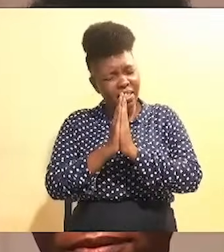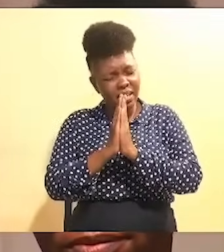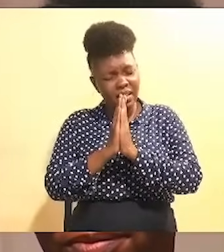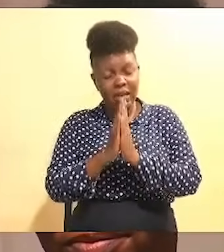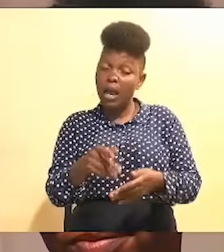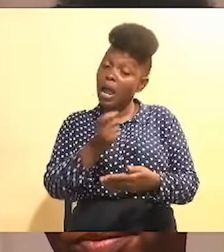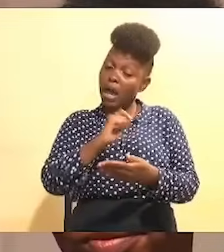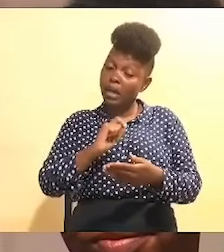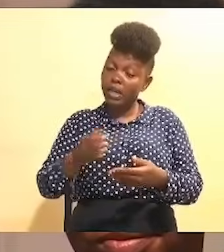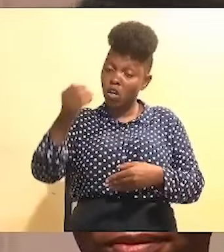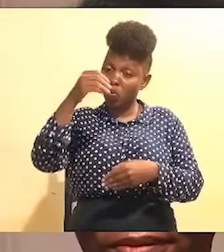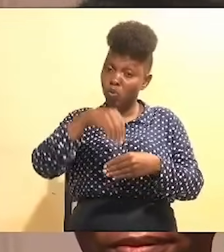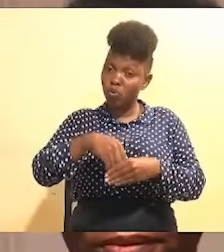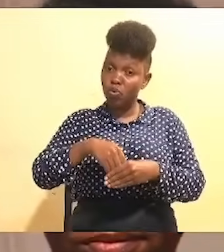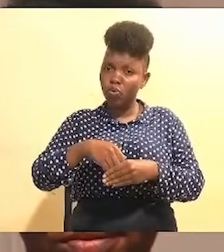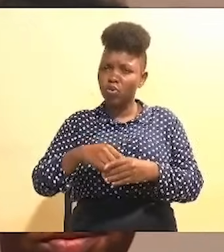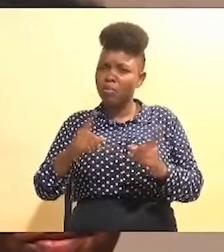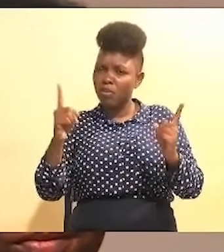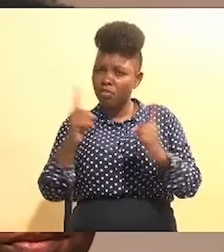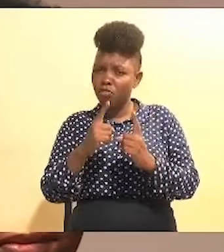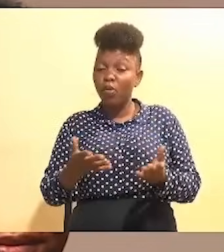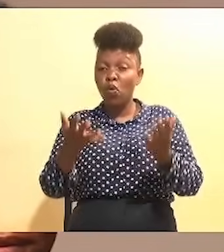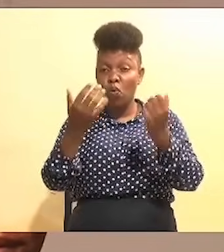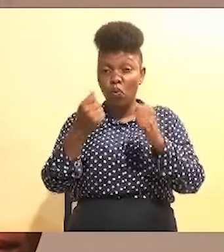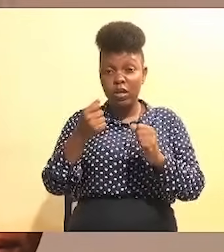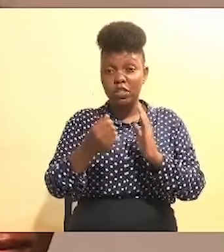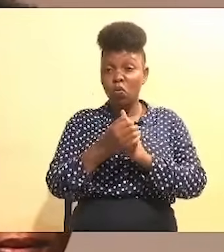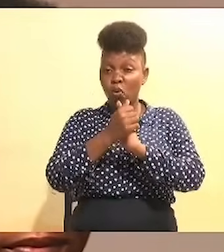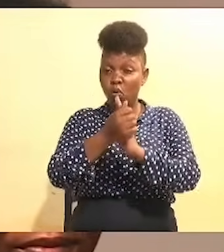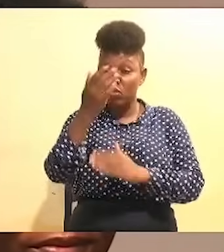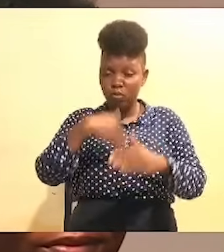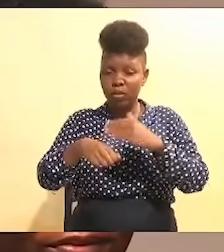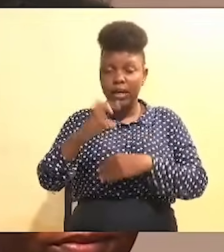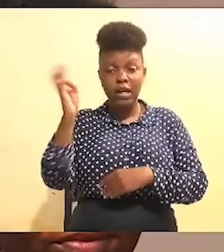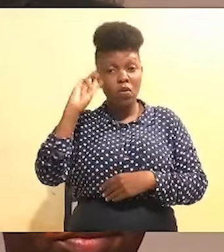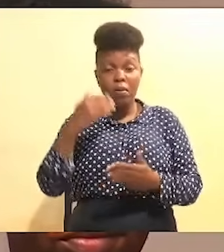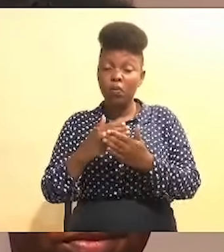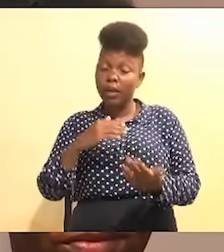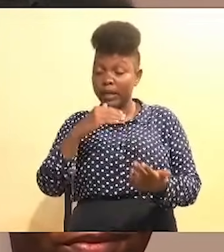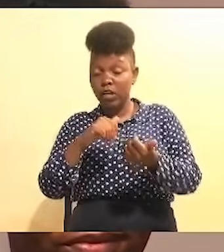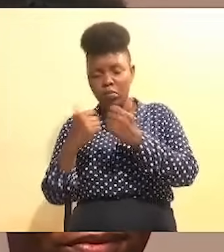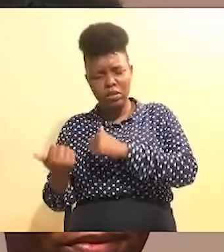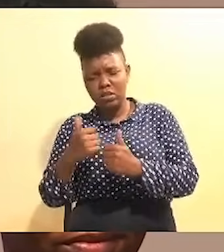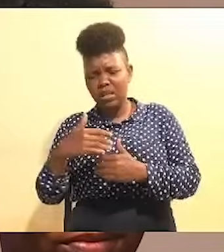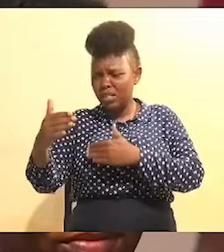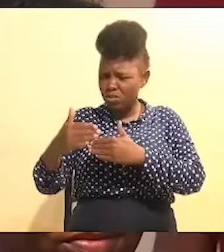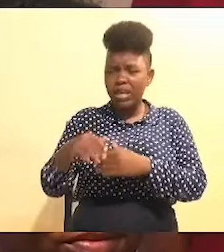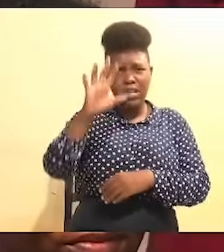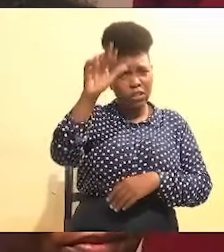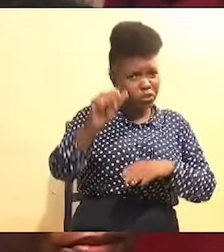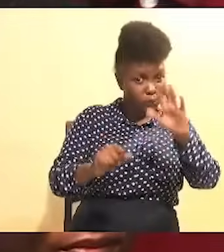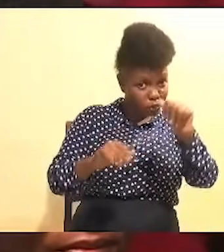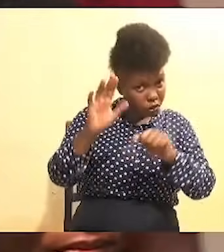andika ujumbe mfupi ili uweze kuelekezwa kwamba utaenda wapi kwa ajili ya ubatizo. Sogea rafiki yangu, popote ulipo, sogea tu.